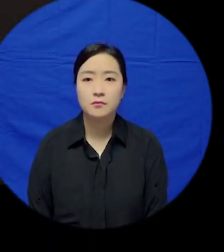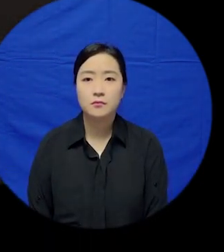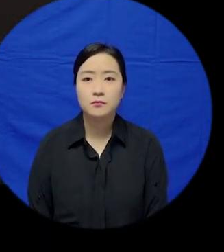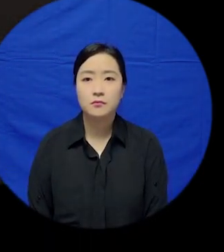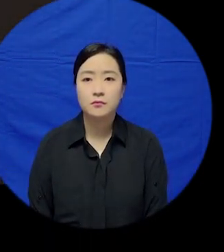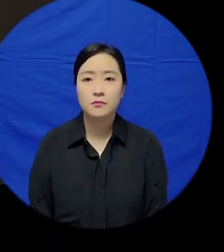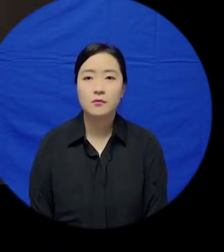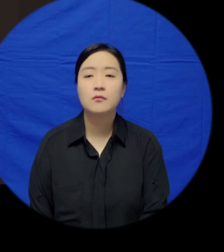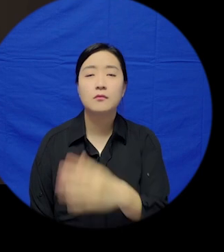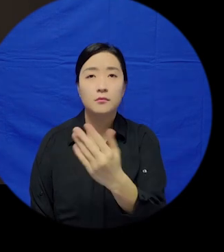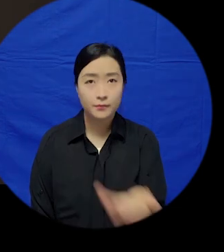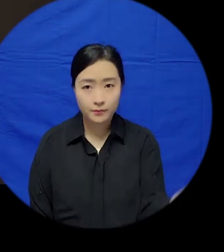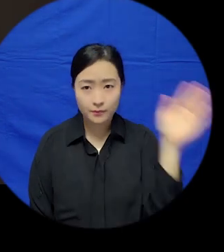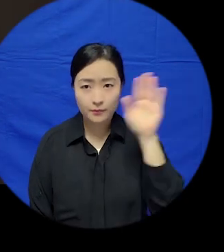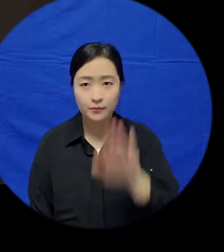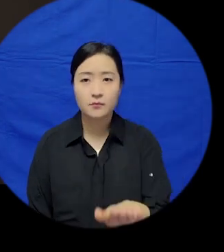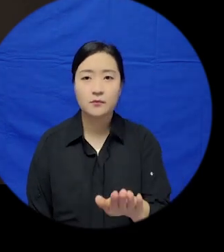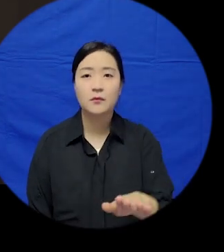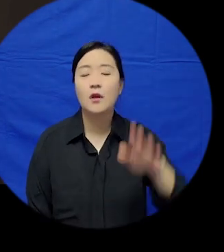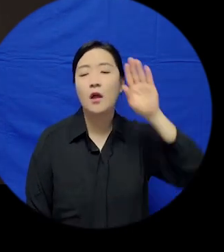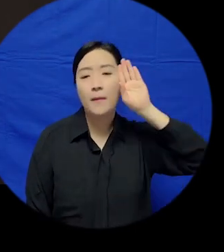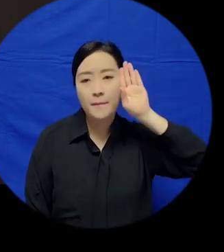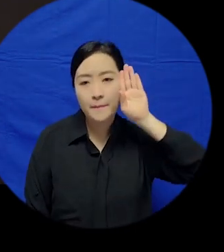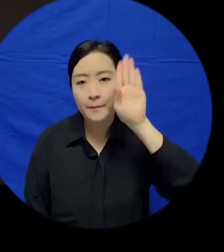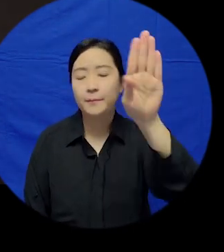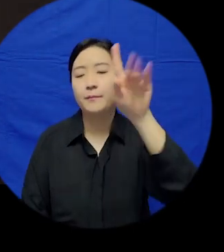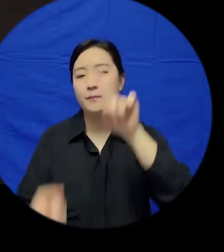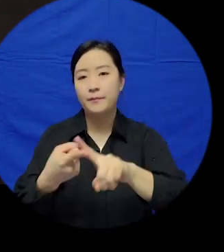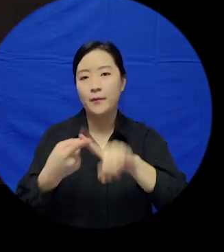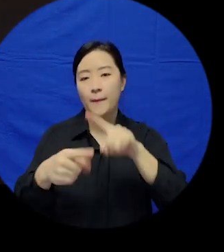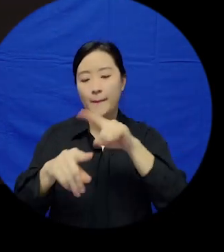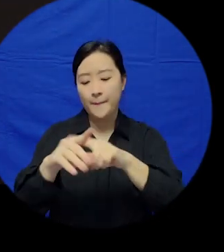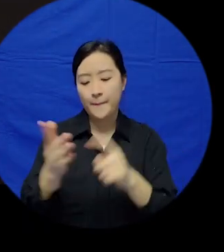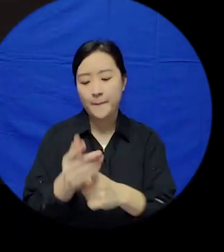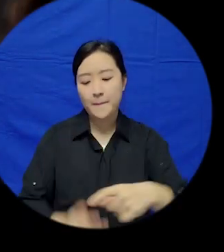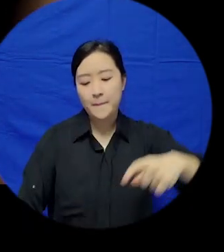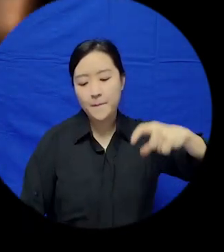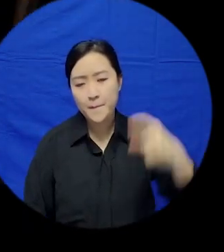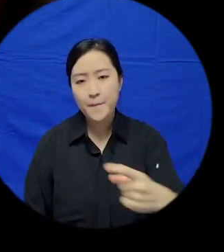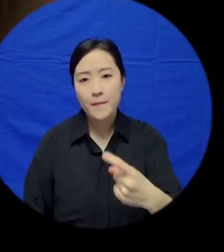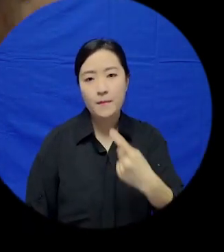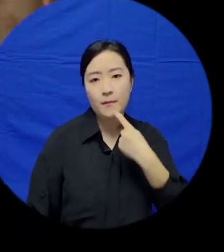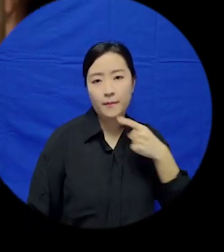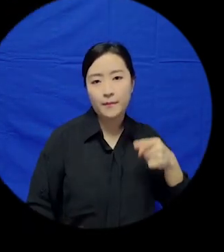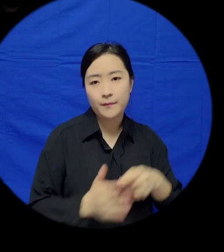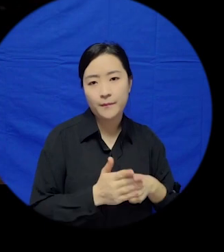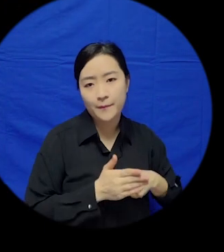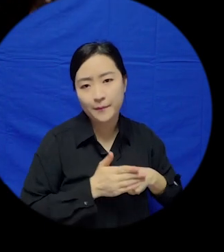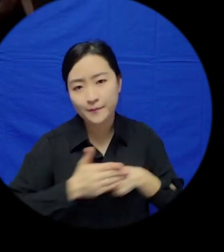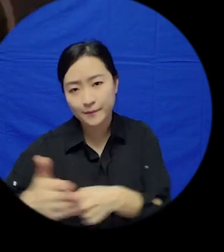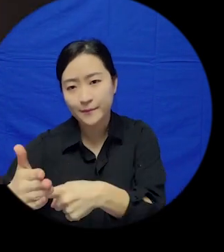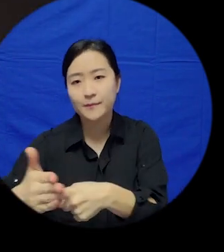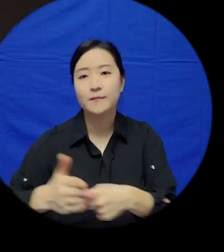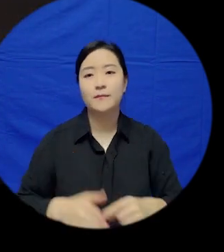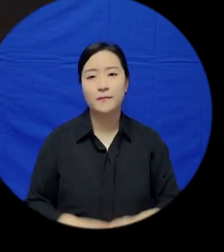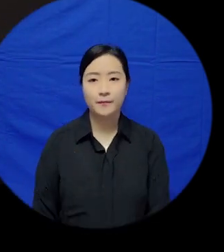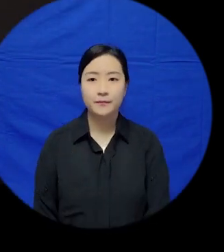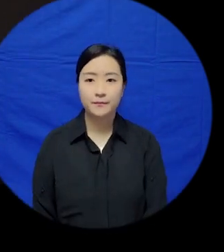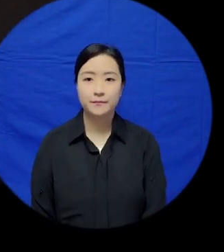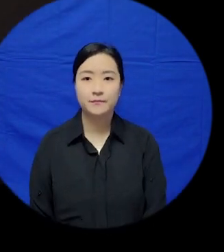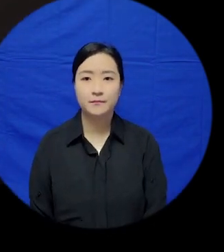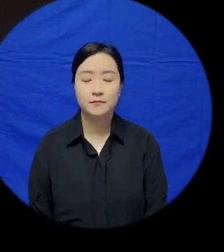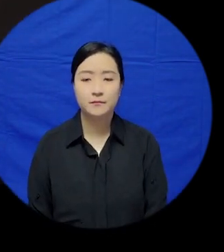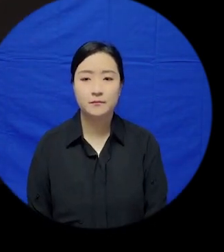하지만 삶에 대한 치열한 의지로 우리는 다시 일어섰고 그렇게